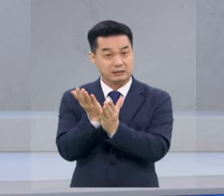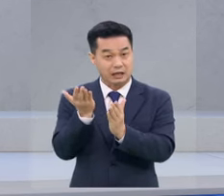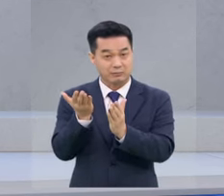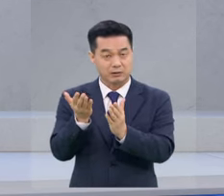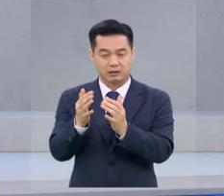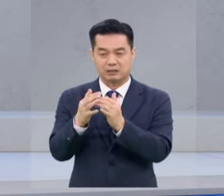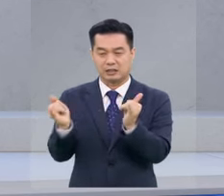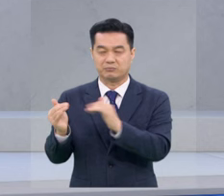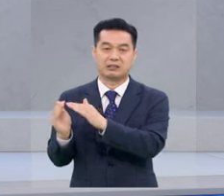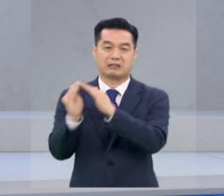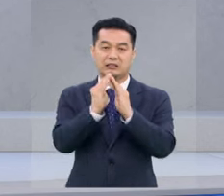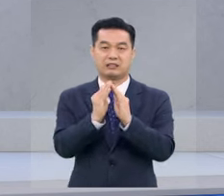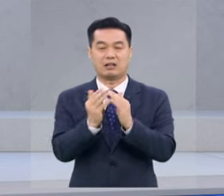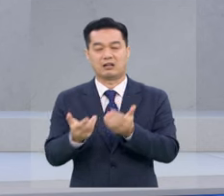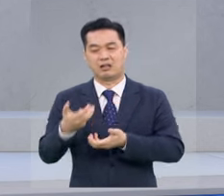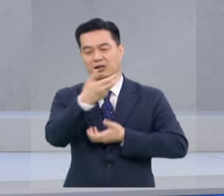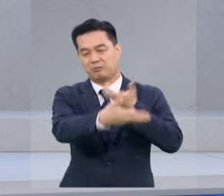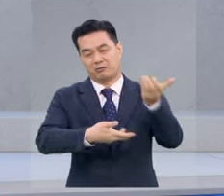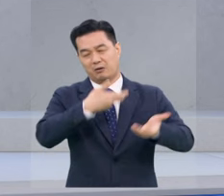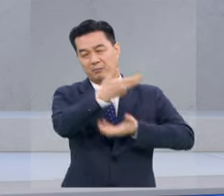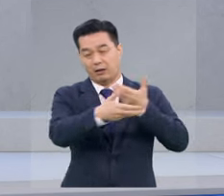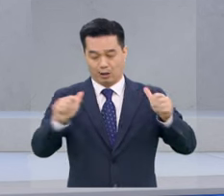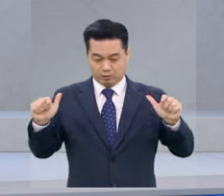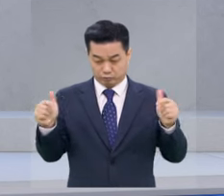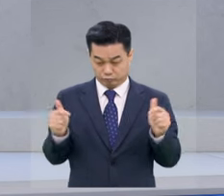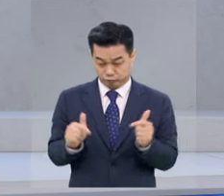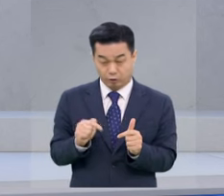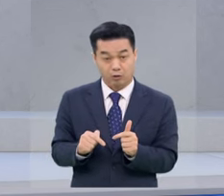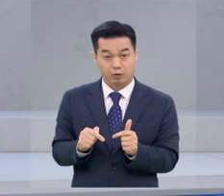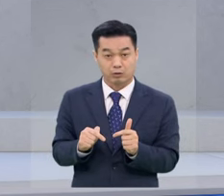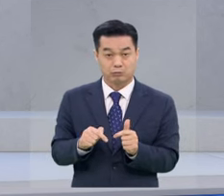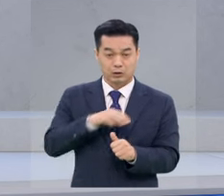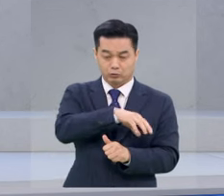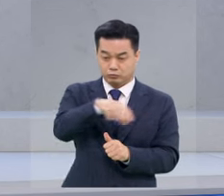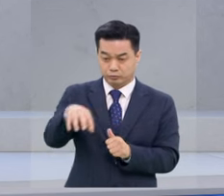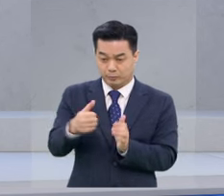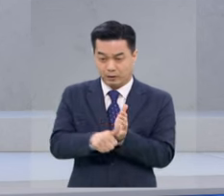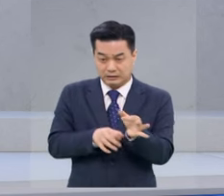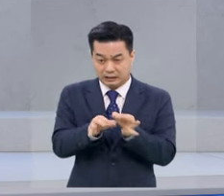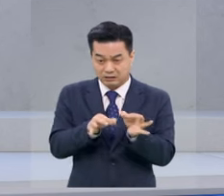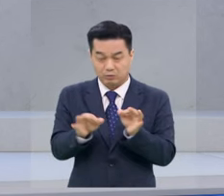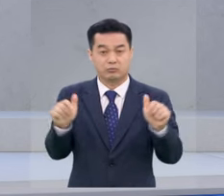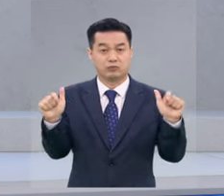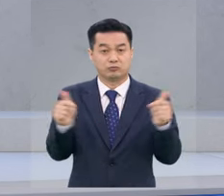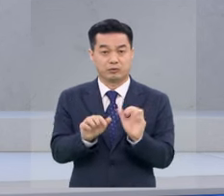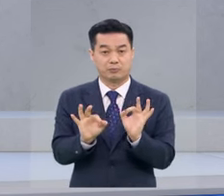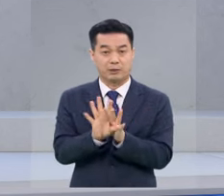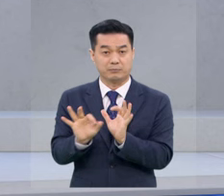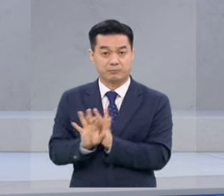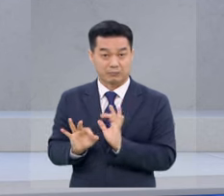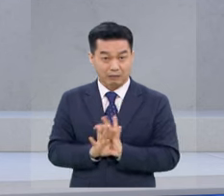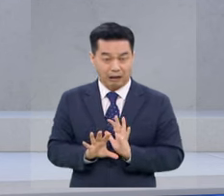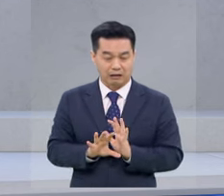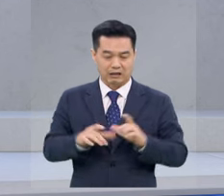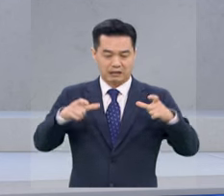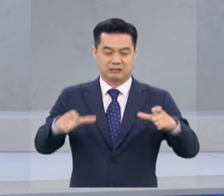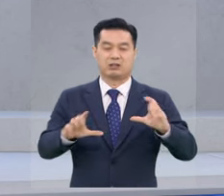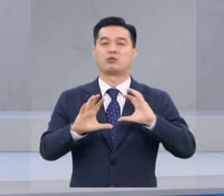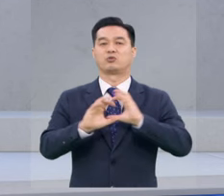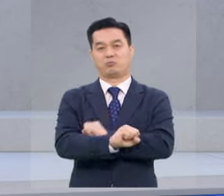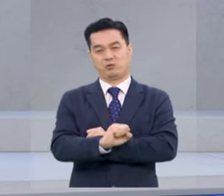부추기게 되고 인구가 유출되면 인프라의 붕괴를 가져오는 악순환이 반복되면서 지역은